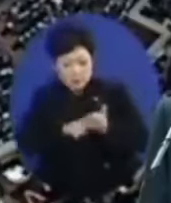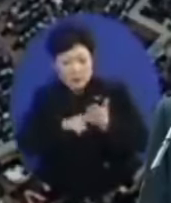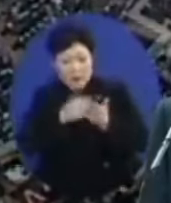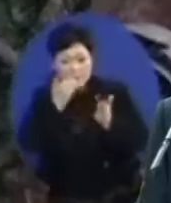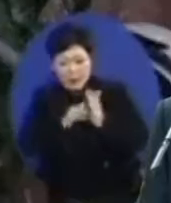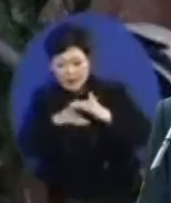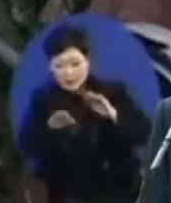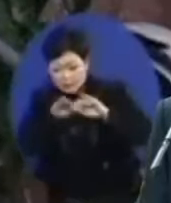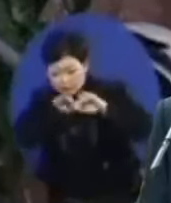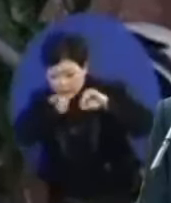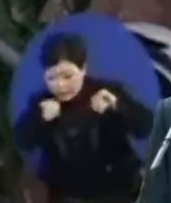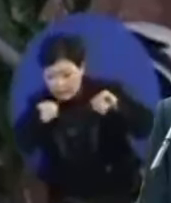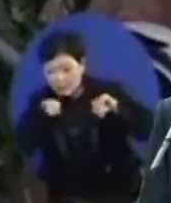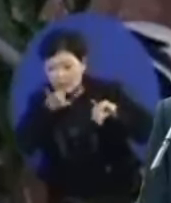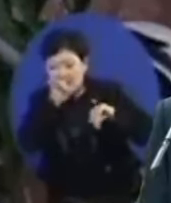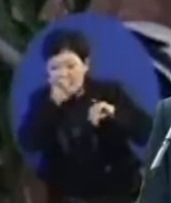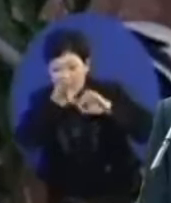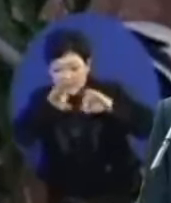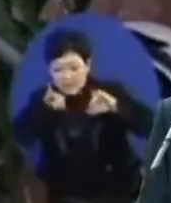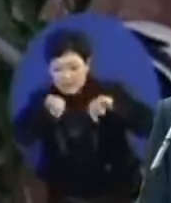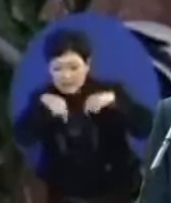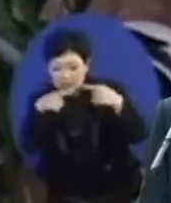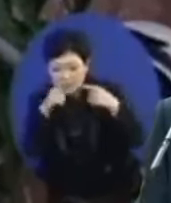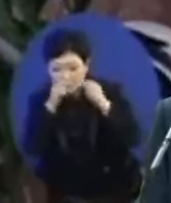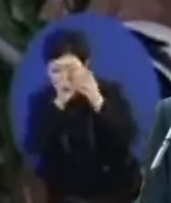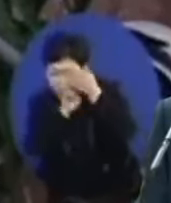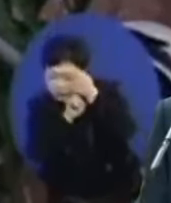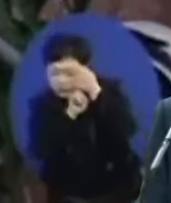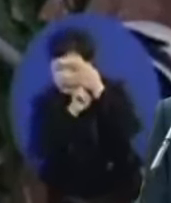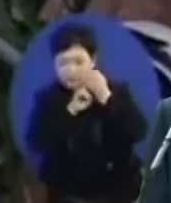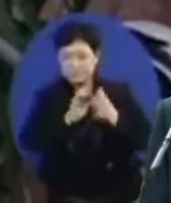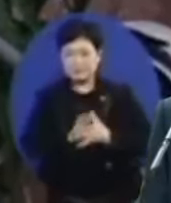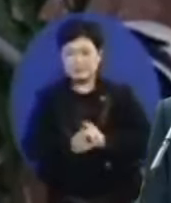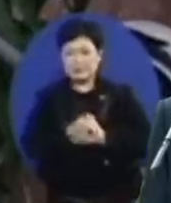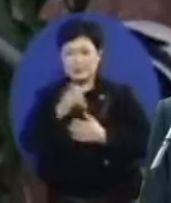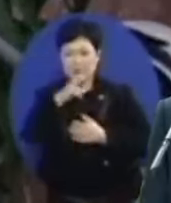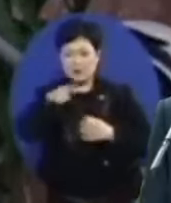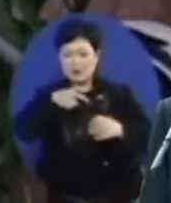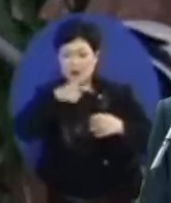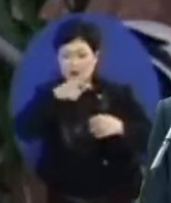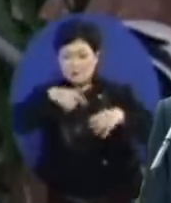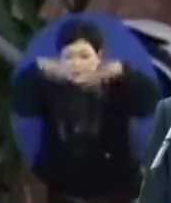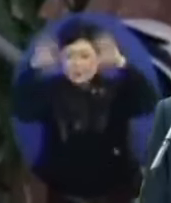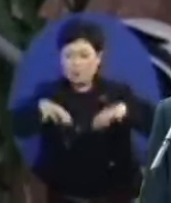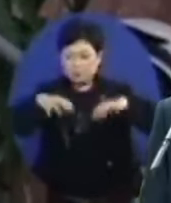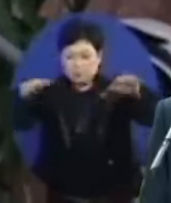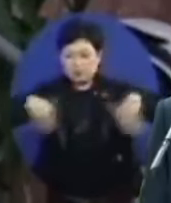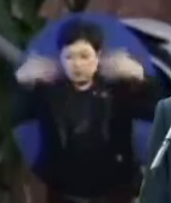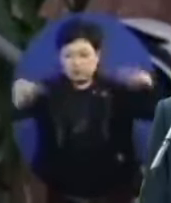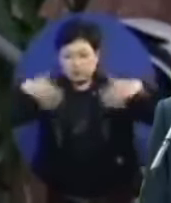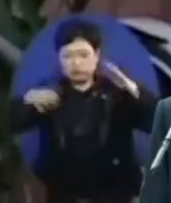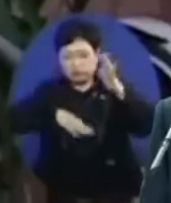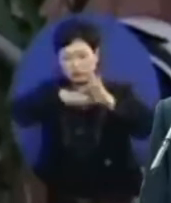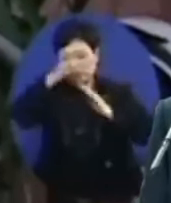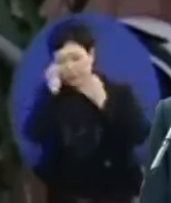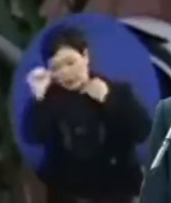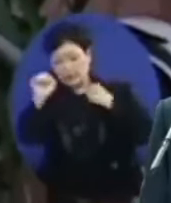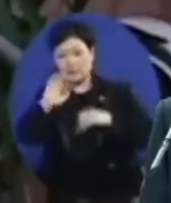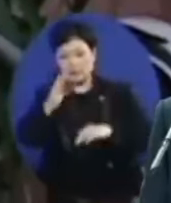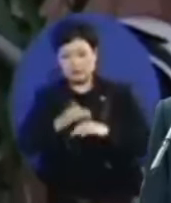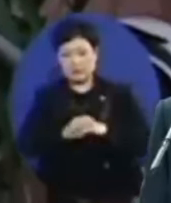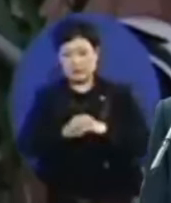있어요. 그래서 빨리 뛰어들어서 바위 틈에 숨었습니다. 그래서 그 폭풍과 그 홍수를 면하게 되었습니다.